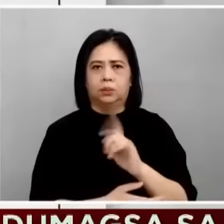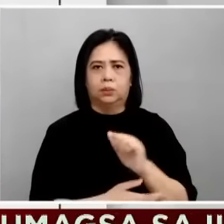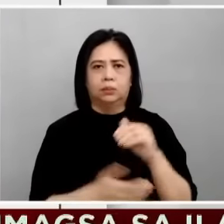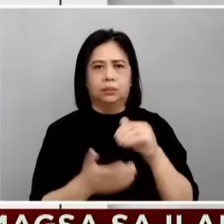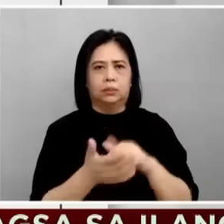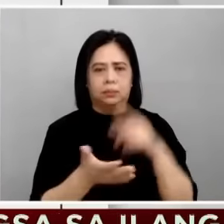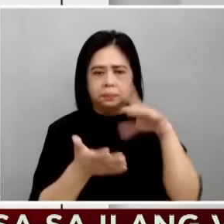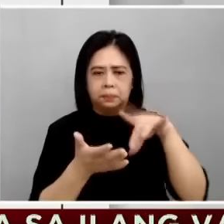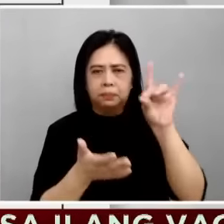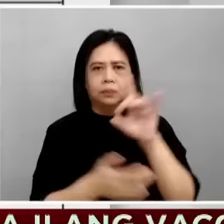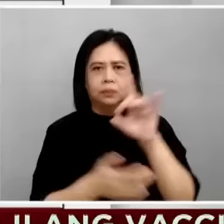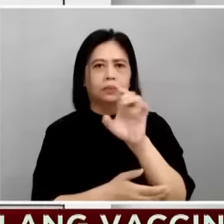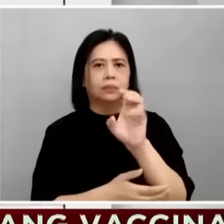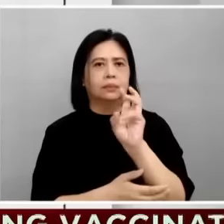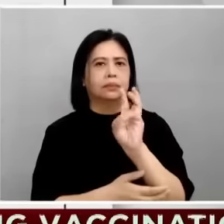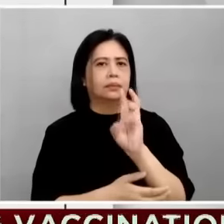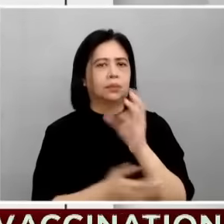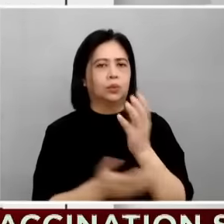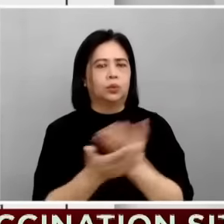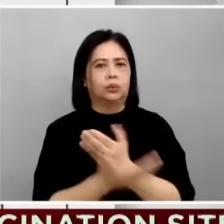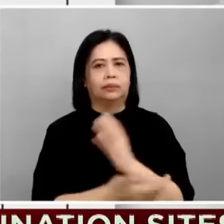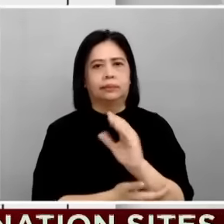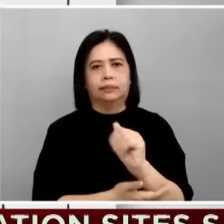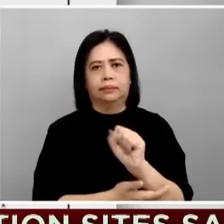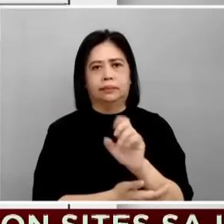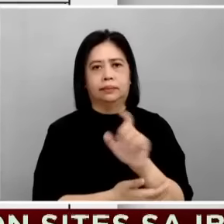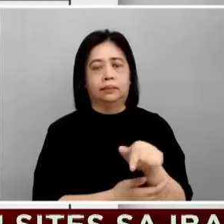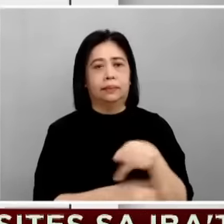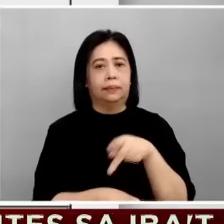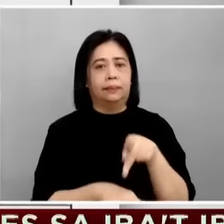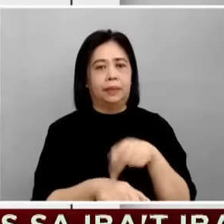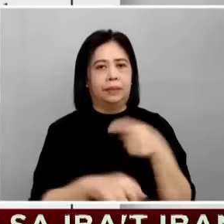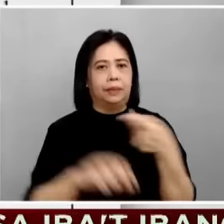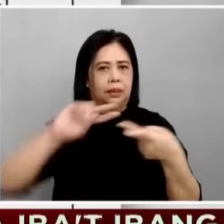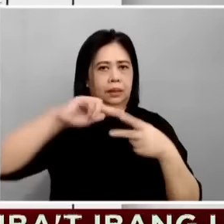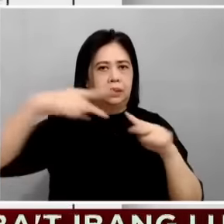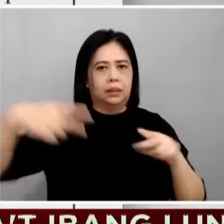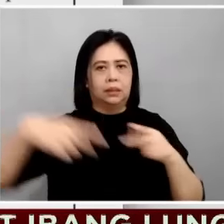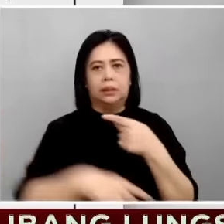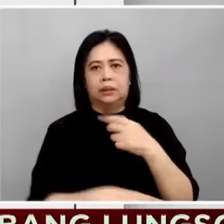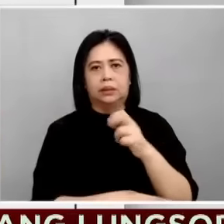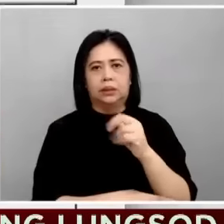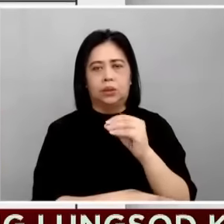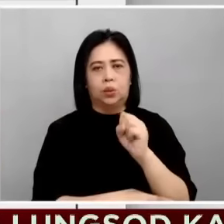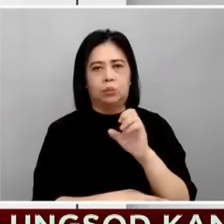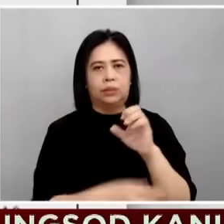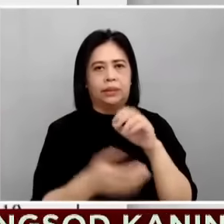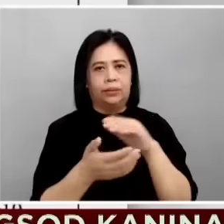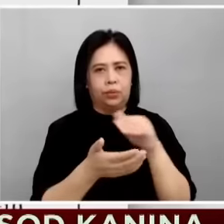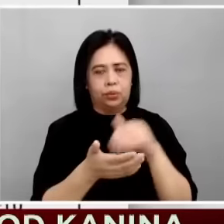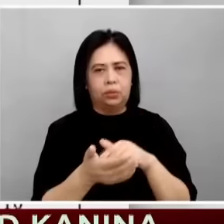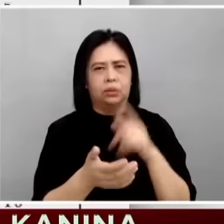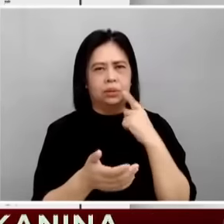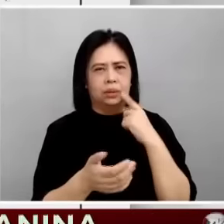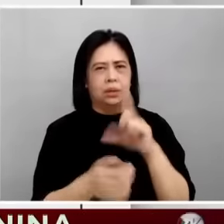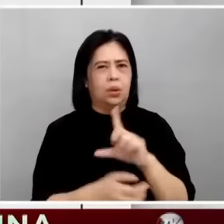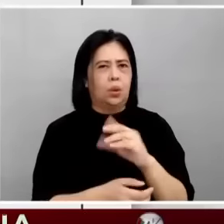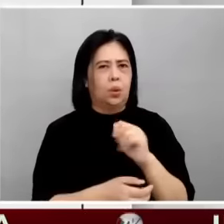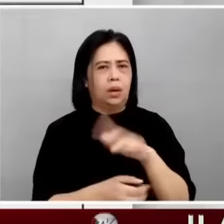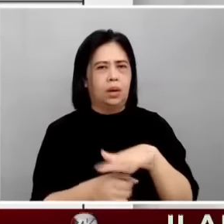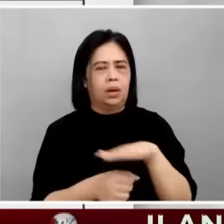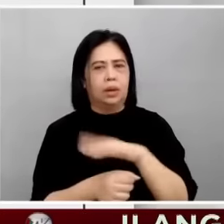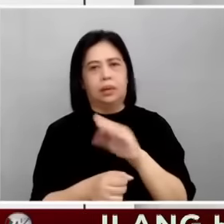ng 116 na bagong kaso nito ang Philippine Genome Center. 95 sa mga ito ay sinasabing local case, habang